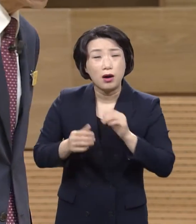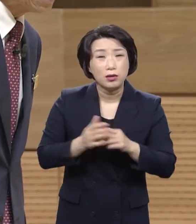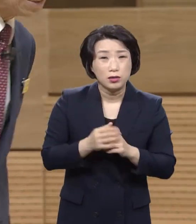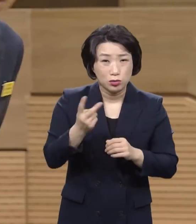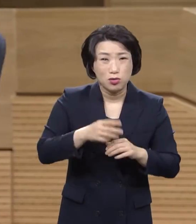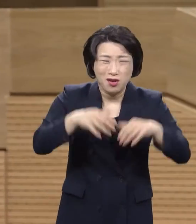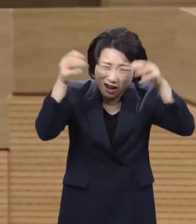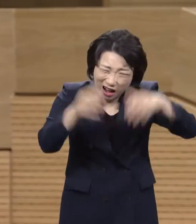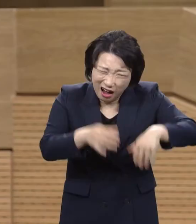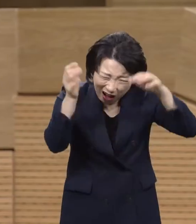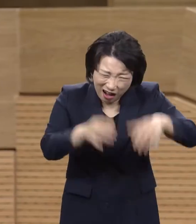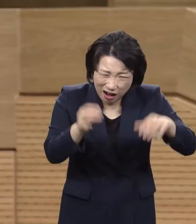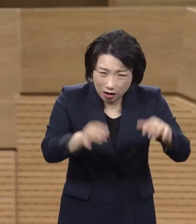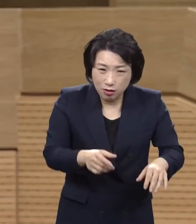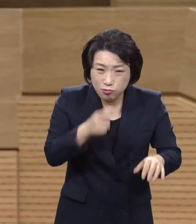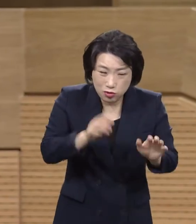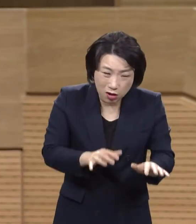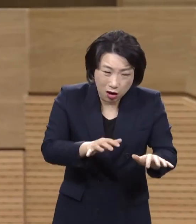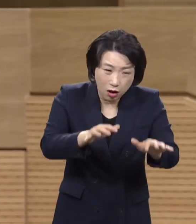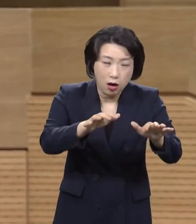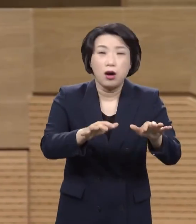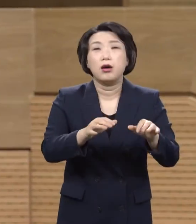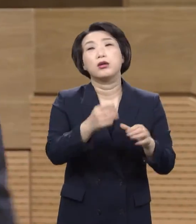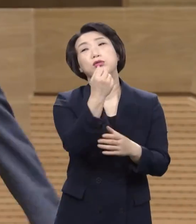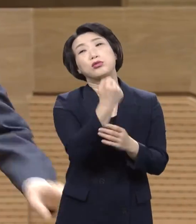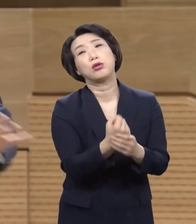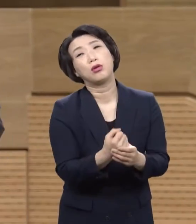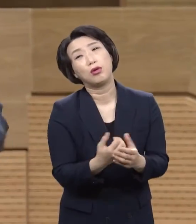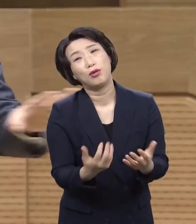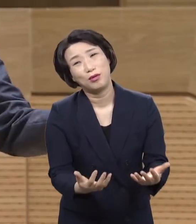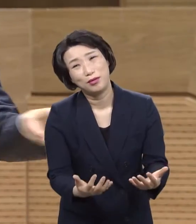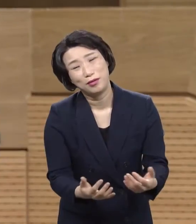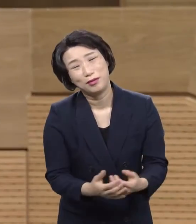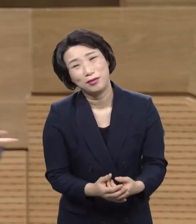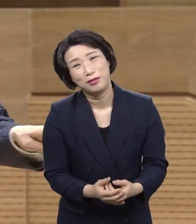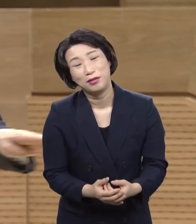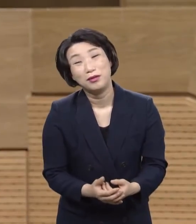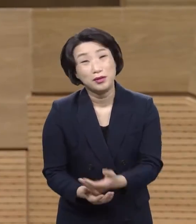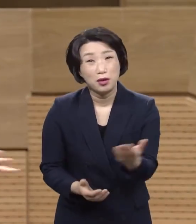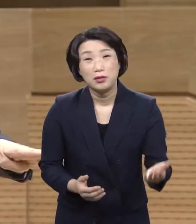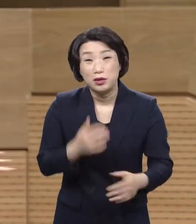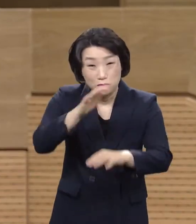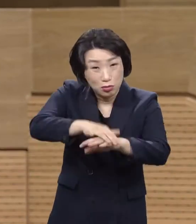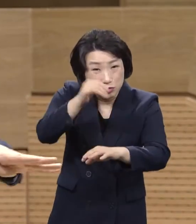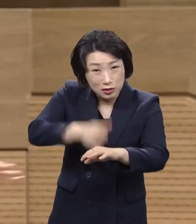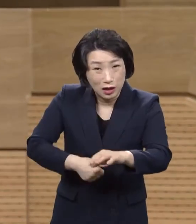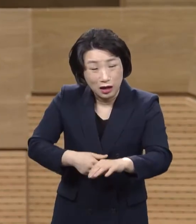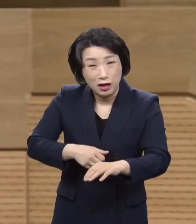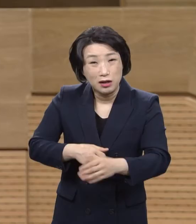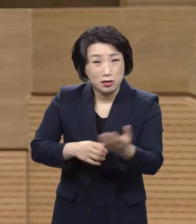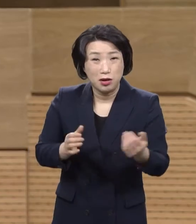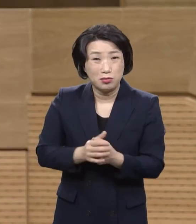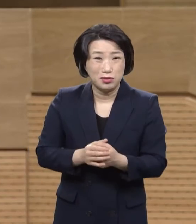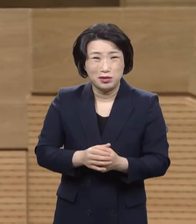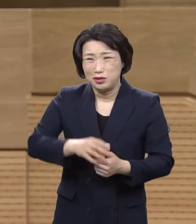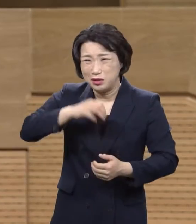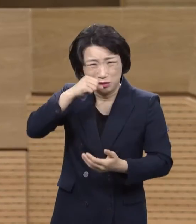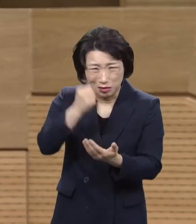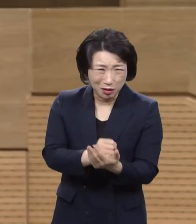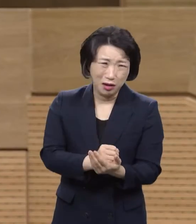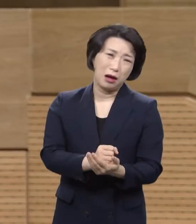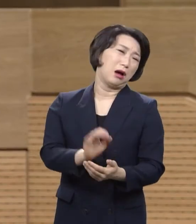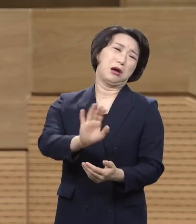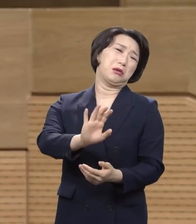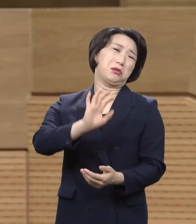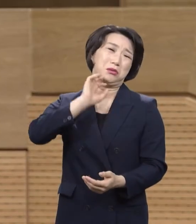안 와서 다 물속에 잠겨서 또 썩어버리고, 그래서 제대로 농사를 질 수 있는 그런